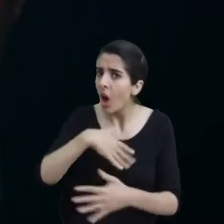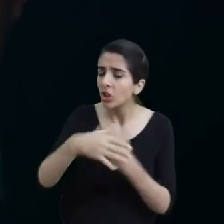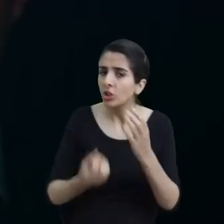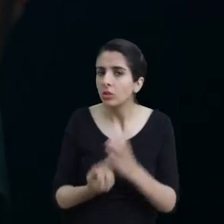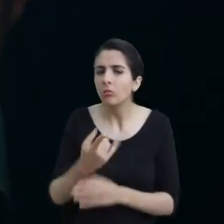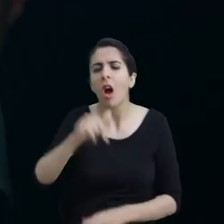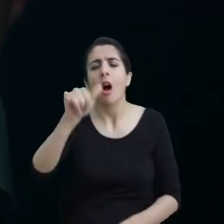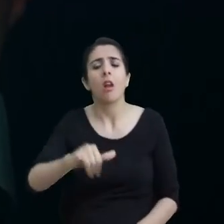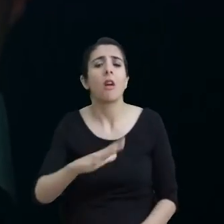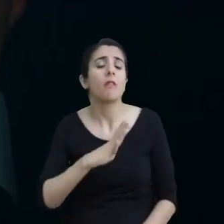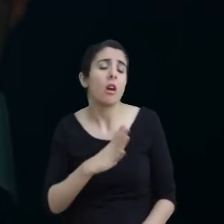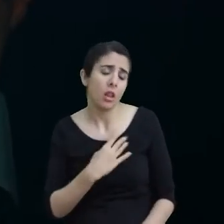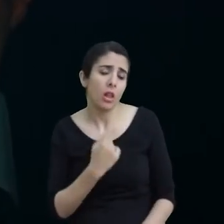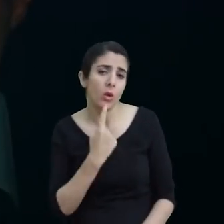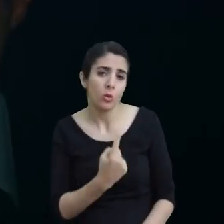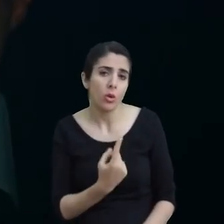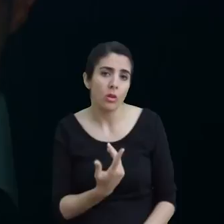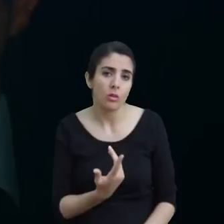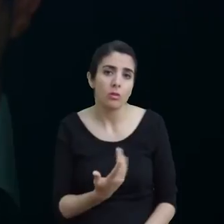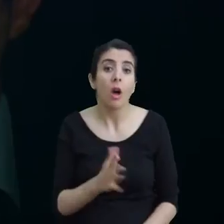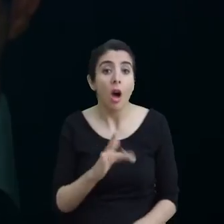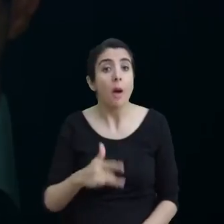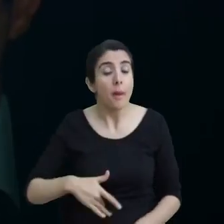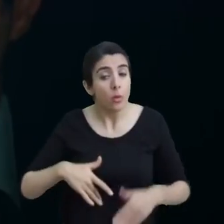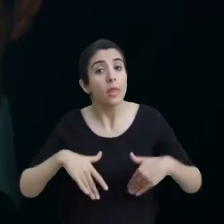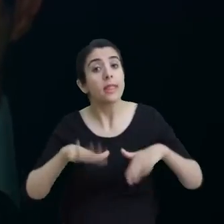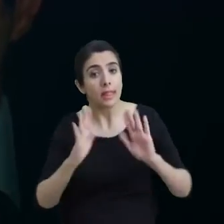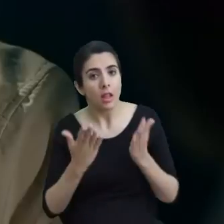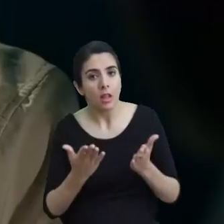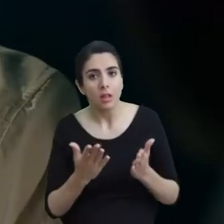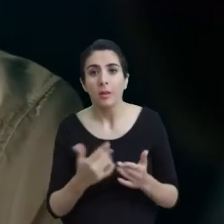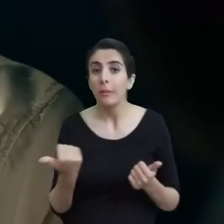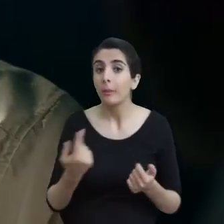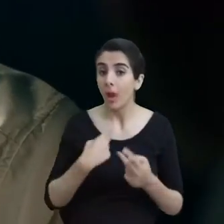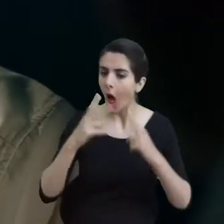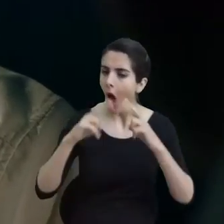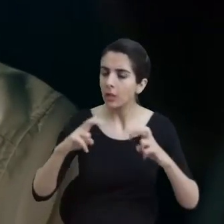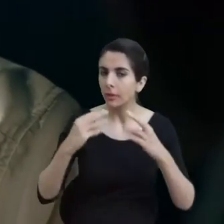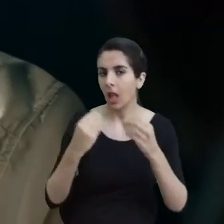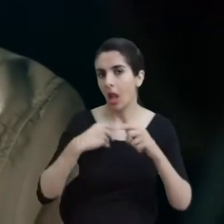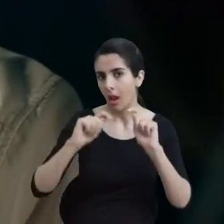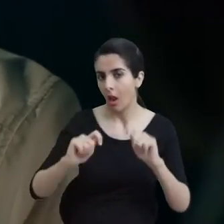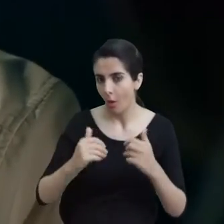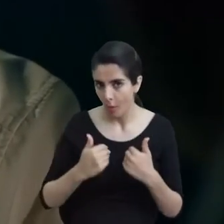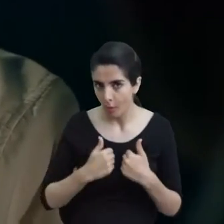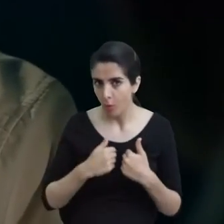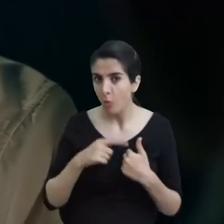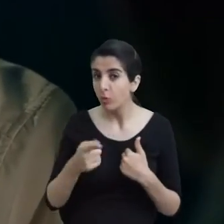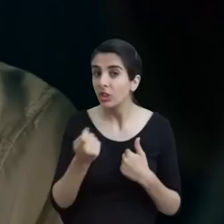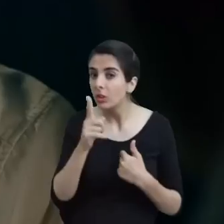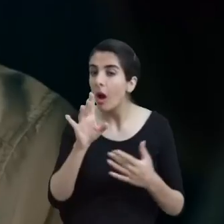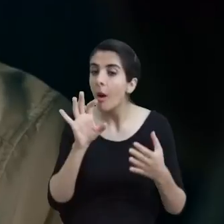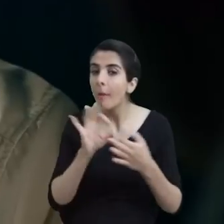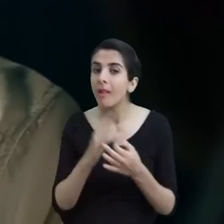karıştırmaya? Hak etmişlerdi diyelim. Ha eğer memnun değilsen? Biz araştırmalarımızı iyi yaparız. Bu